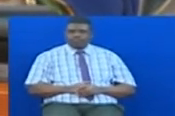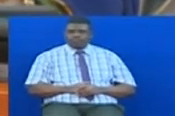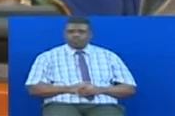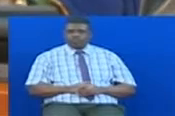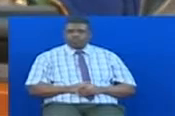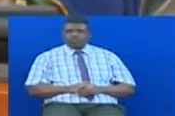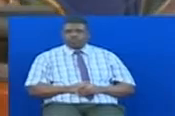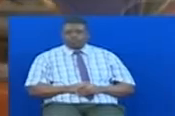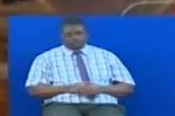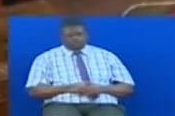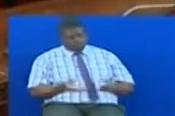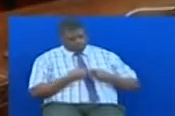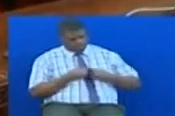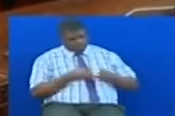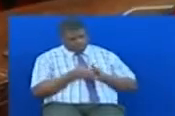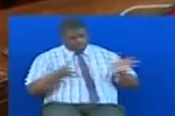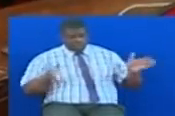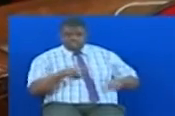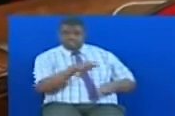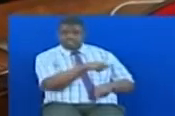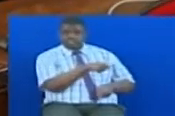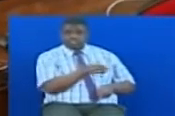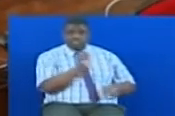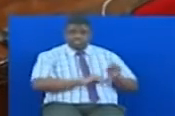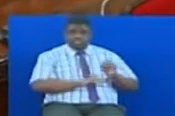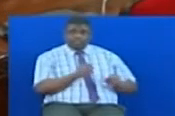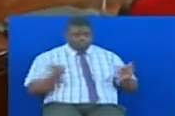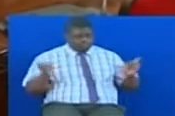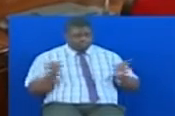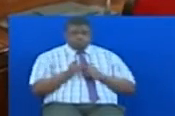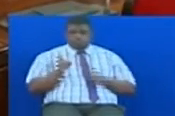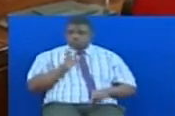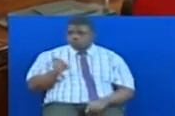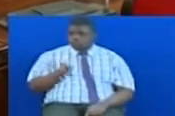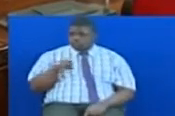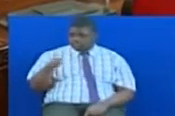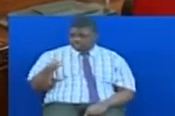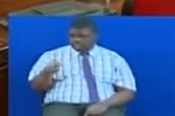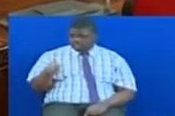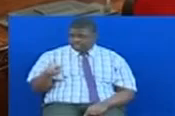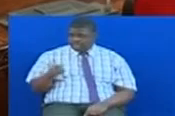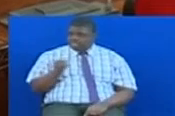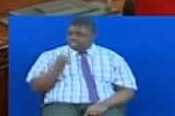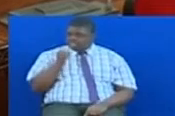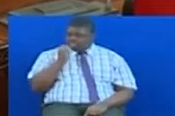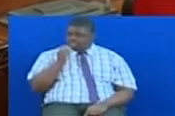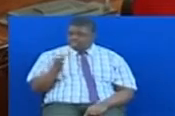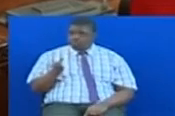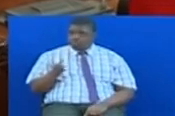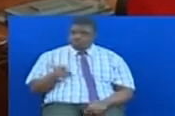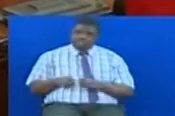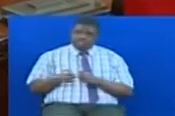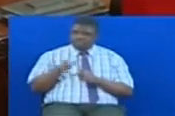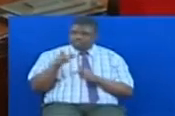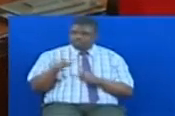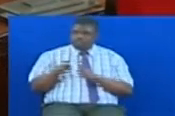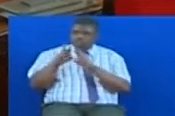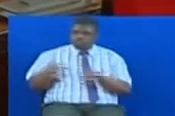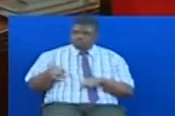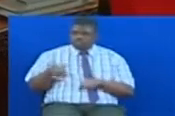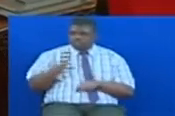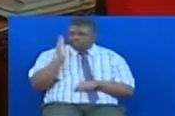hii niweze kuchangia kwa ufupi hoja hii ya taarifa ya CAG. Lakini kipekee naomba nimshukuru sana Mungu